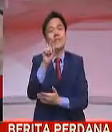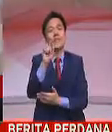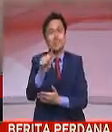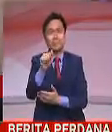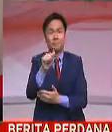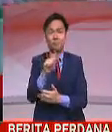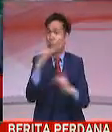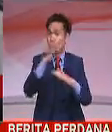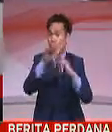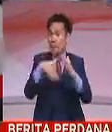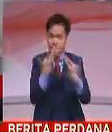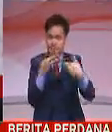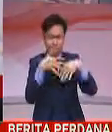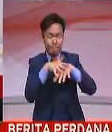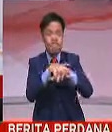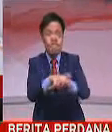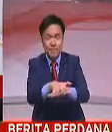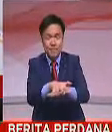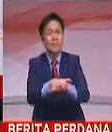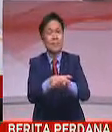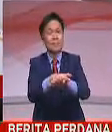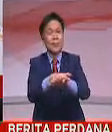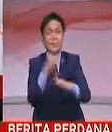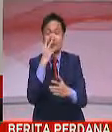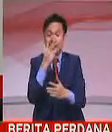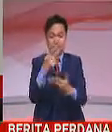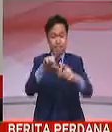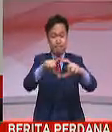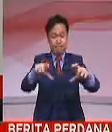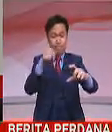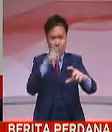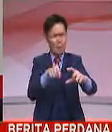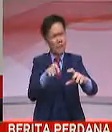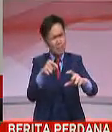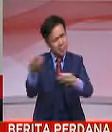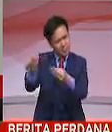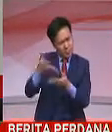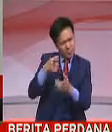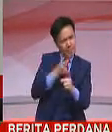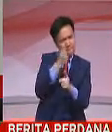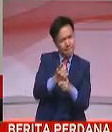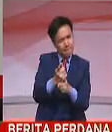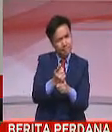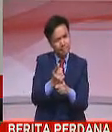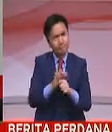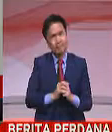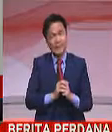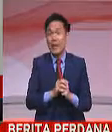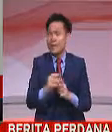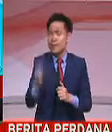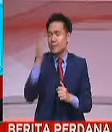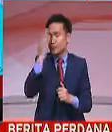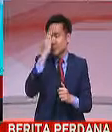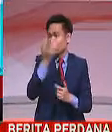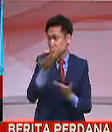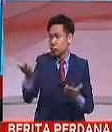jalinkan, untuk buat pengesahan, untuk melihat kepada maklumat-maklumat yang diberi. Jadi kita yakin orang ramai pun memang akan memberikan maklumat